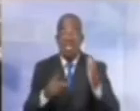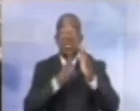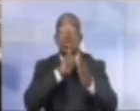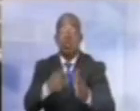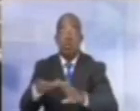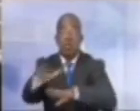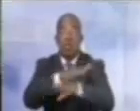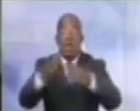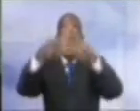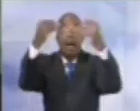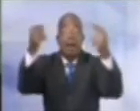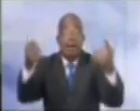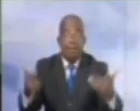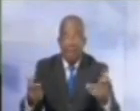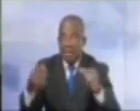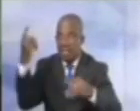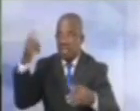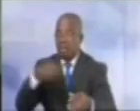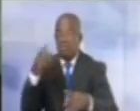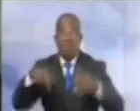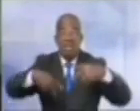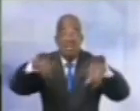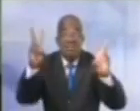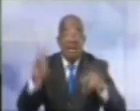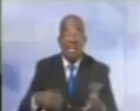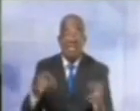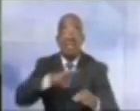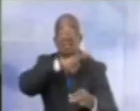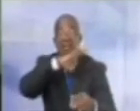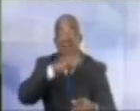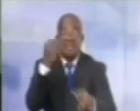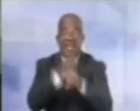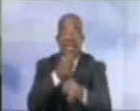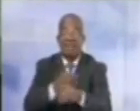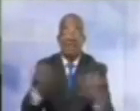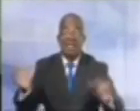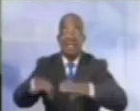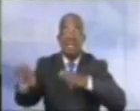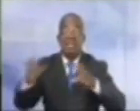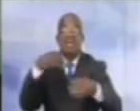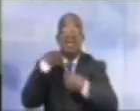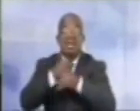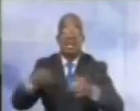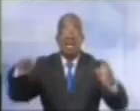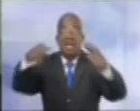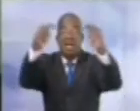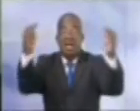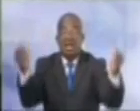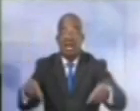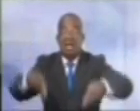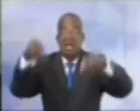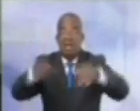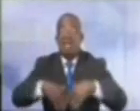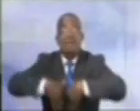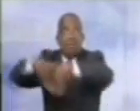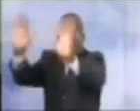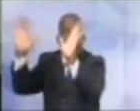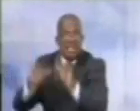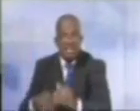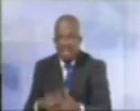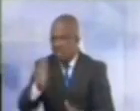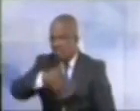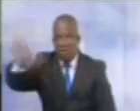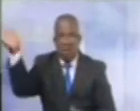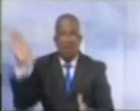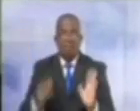de les libérer. Population travaillant sur le site, nous vous demandons de mettre tout